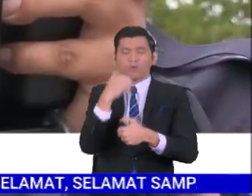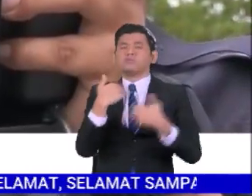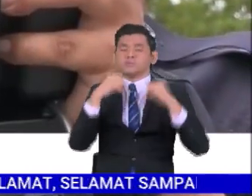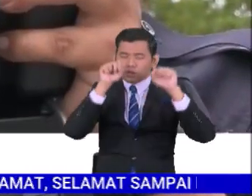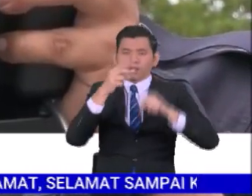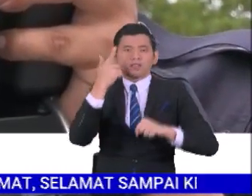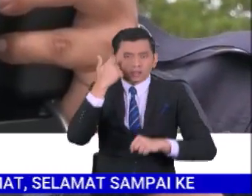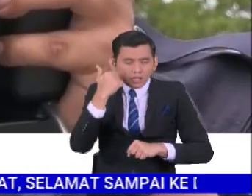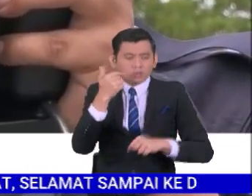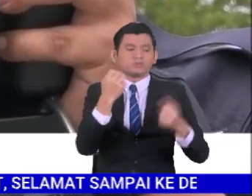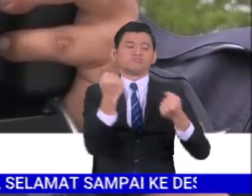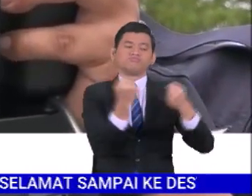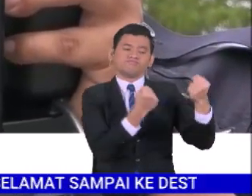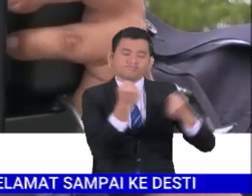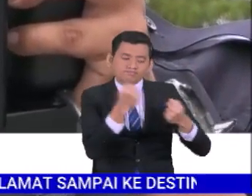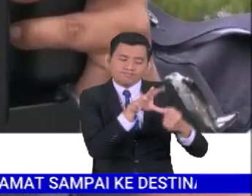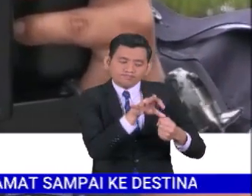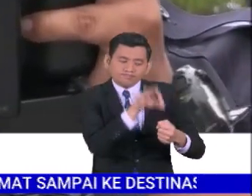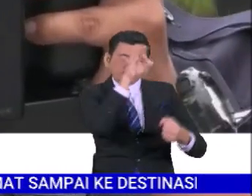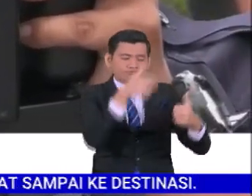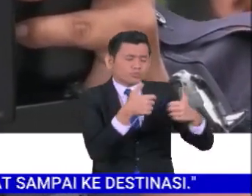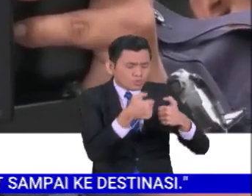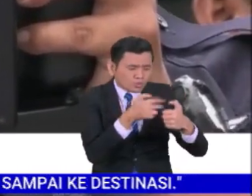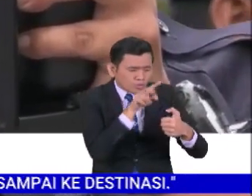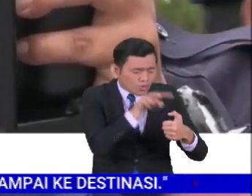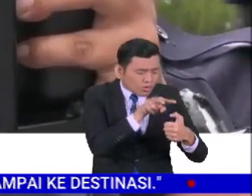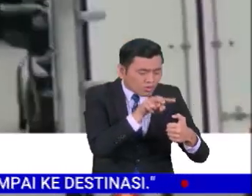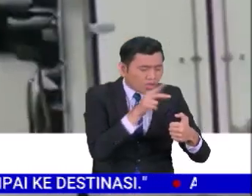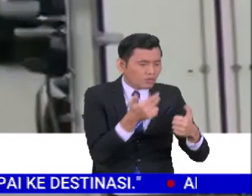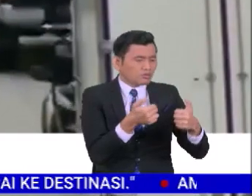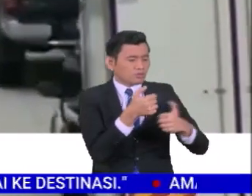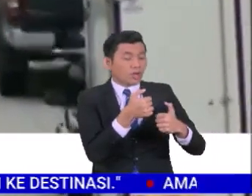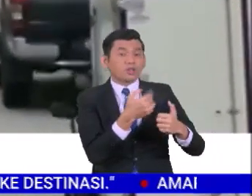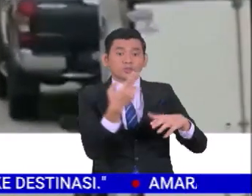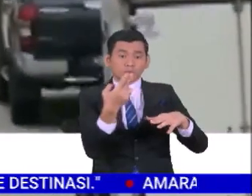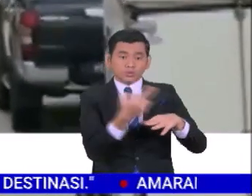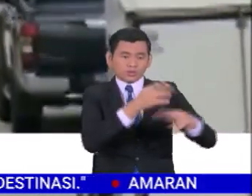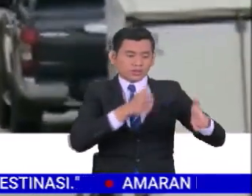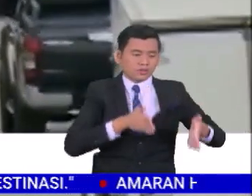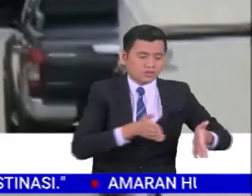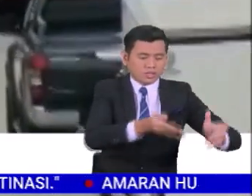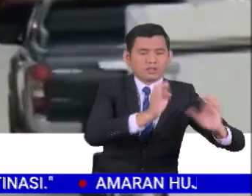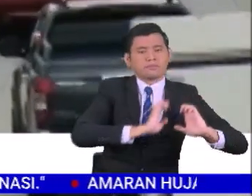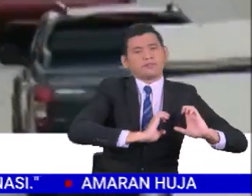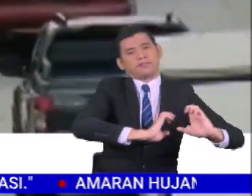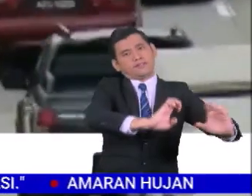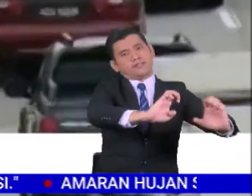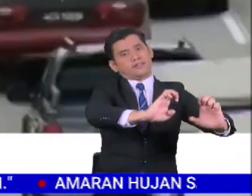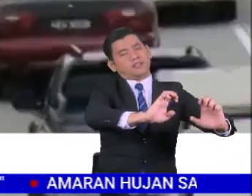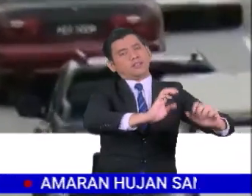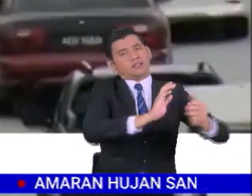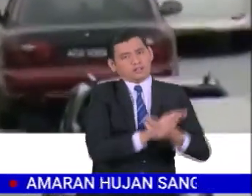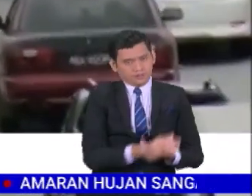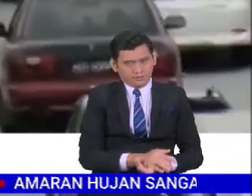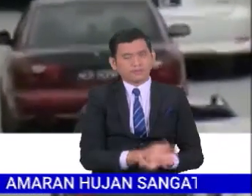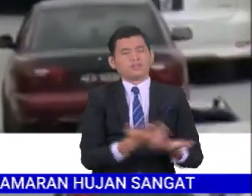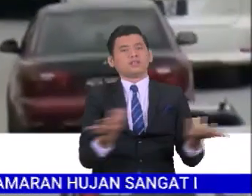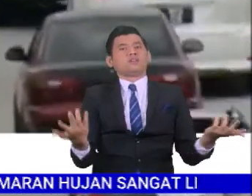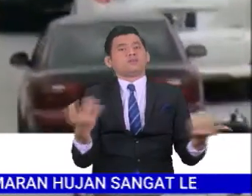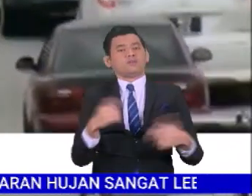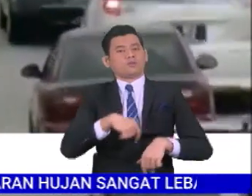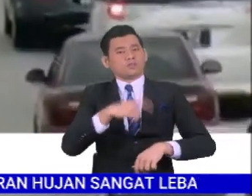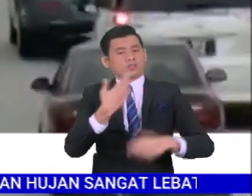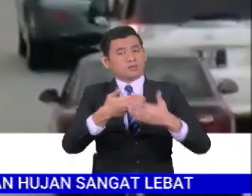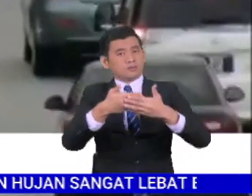J. Tamil Mani akan mengenal pasti kenderaan yang menggunakan lorong kecemasan tanpa sebab munasabah secara real-time